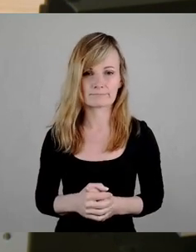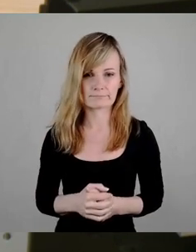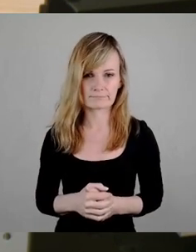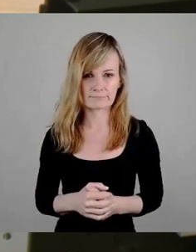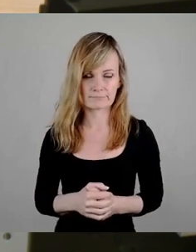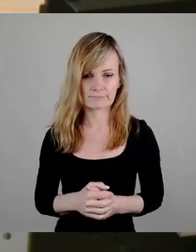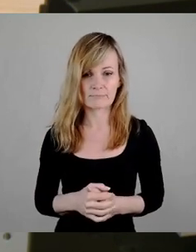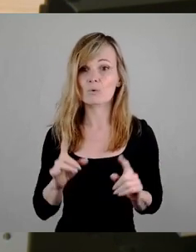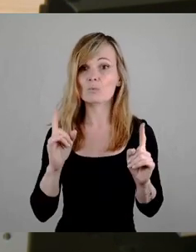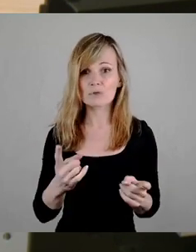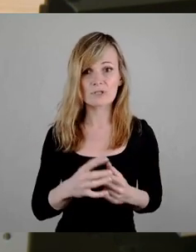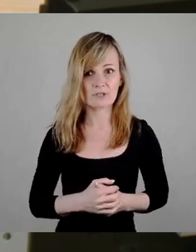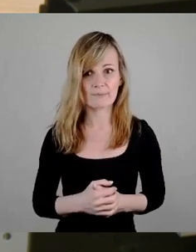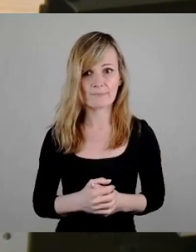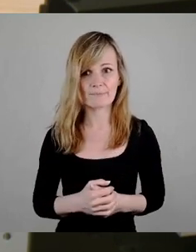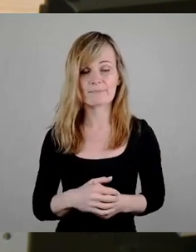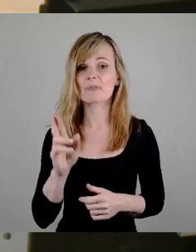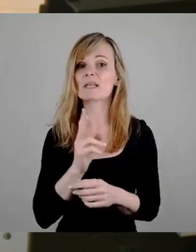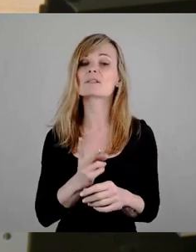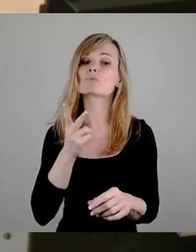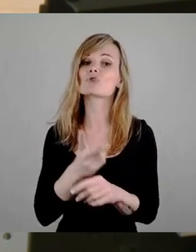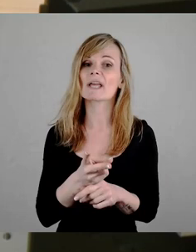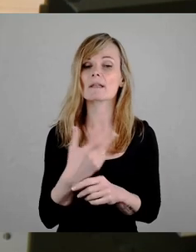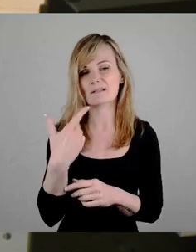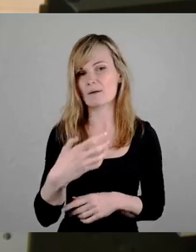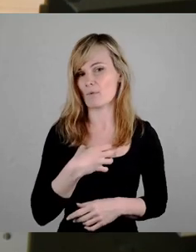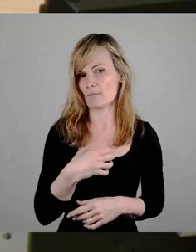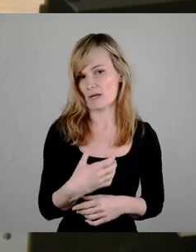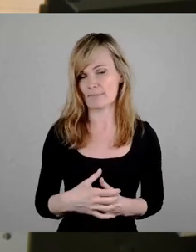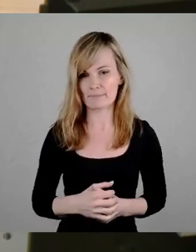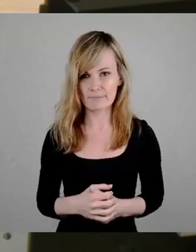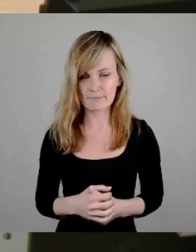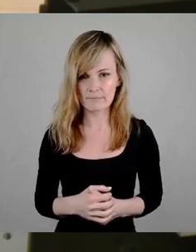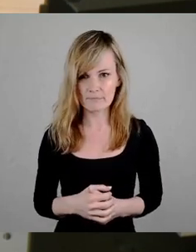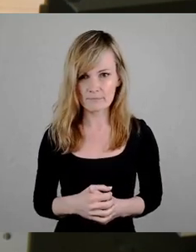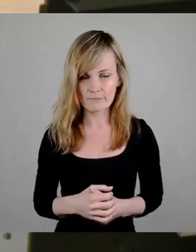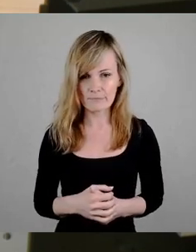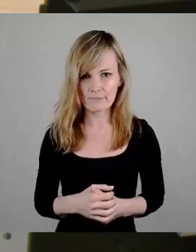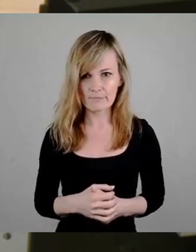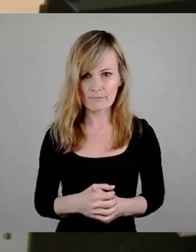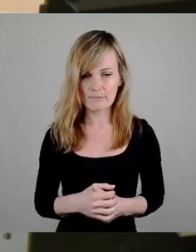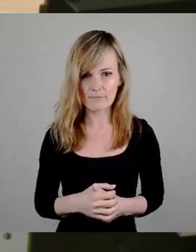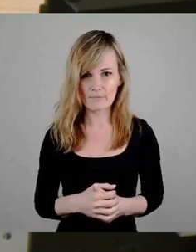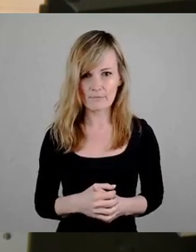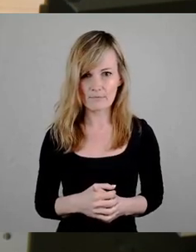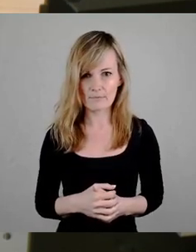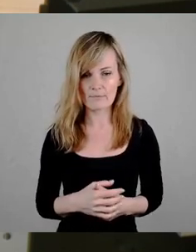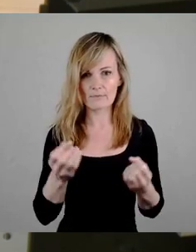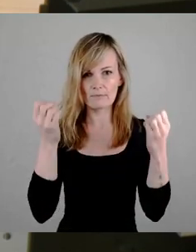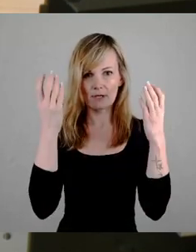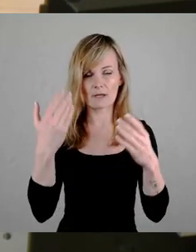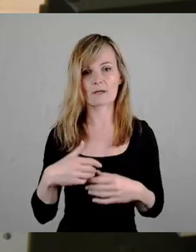Und die Zuständigkeit ist ein bisschen ein Problem. Natürlich stehen die